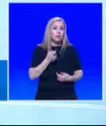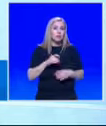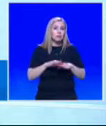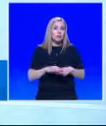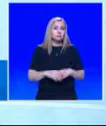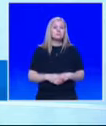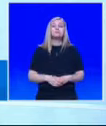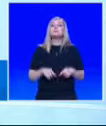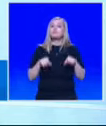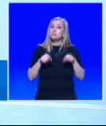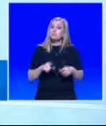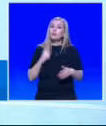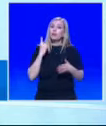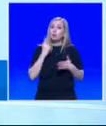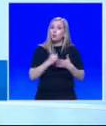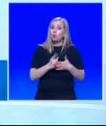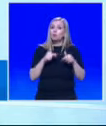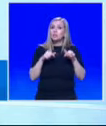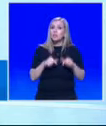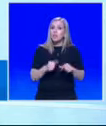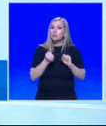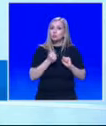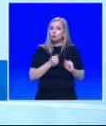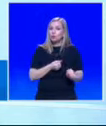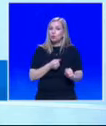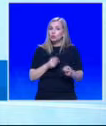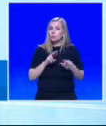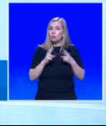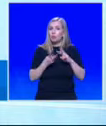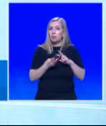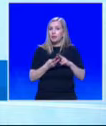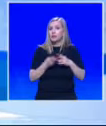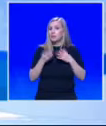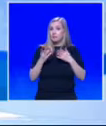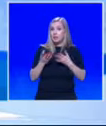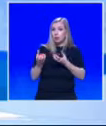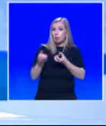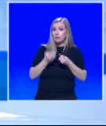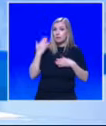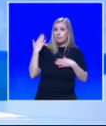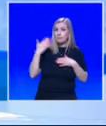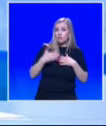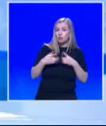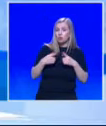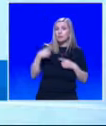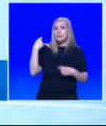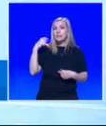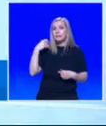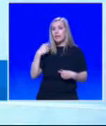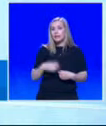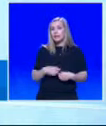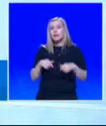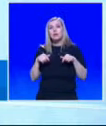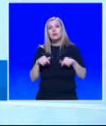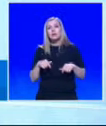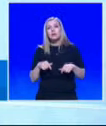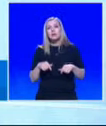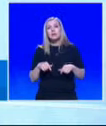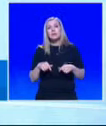и се наложи с тези конституционни промени да запълним Вие да отнемете правата от президента, така да ли? Да върнем правата